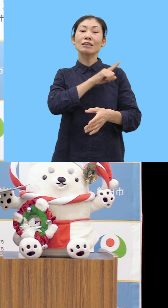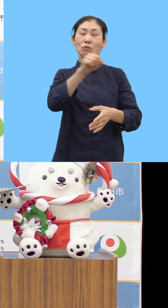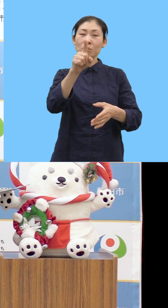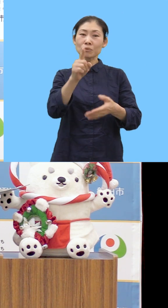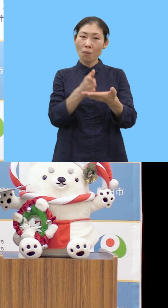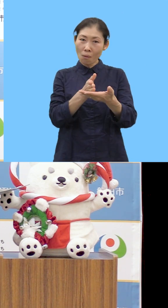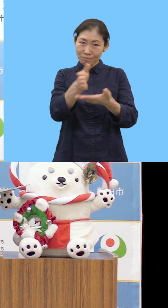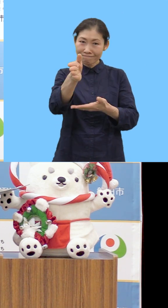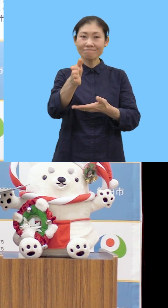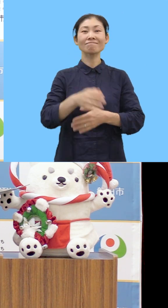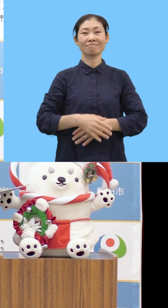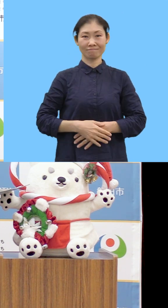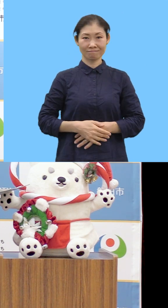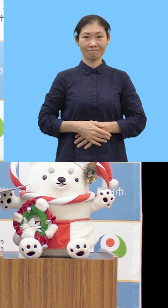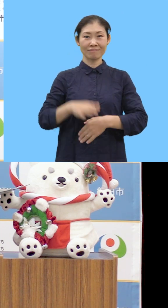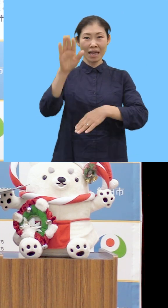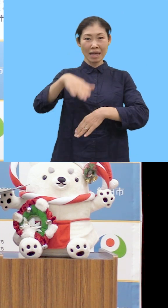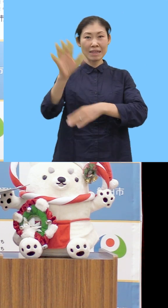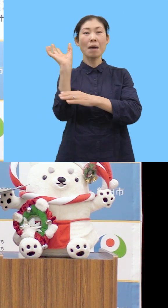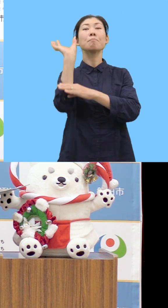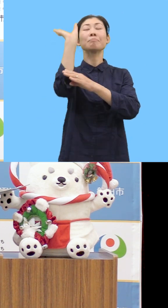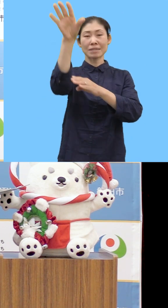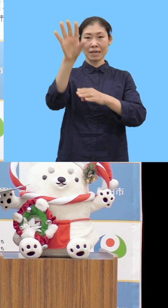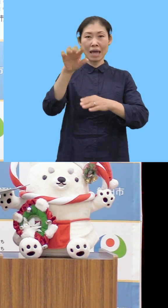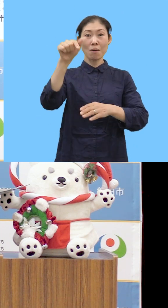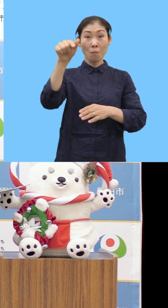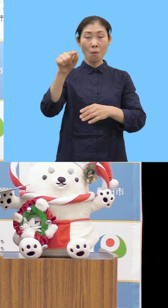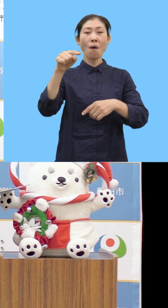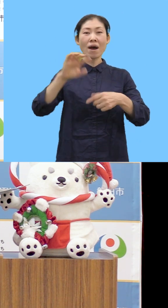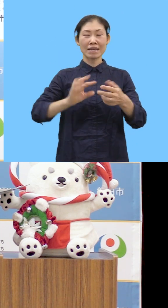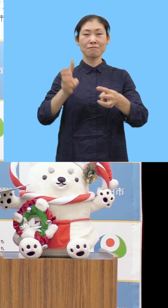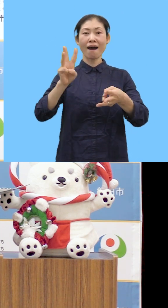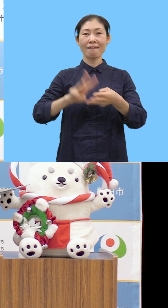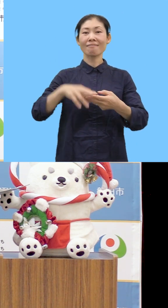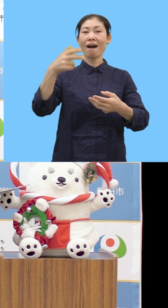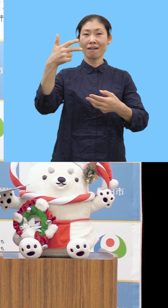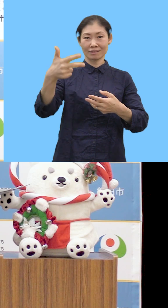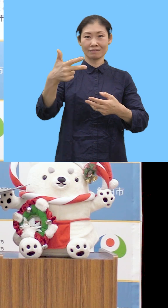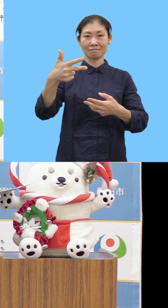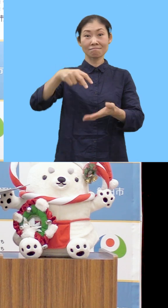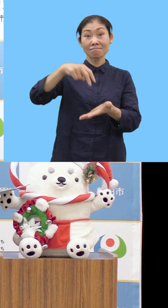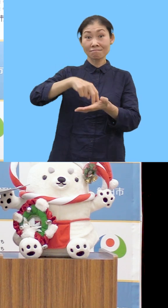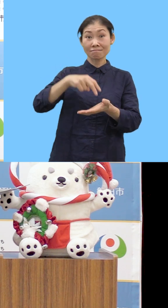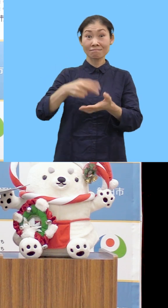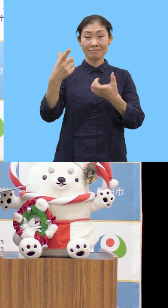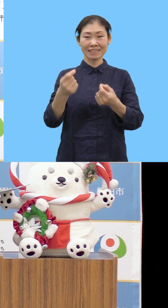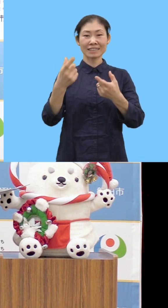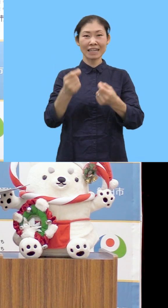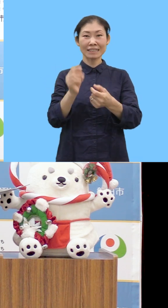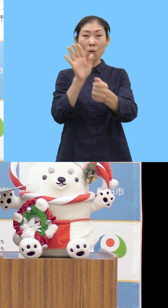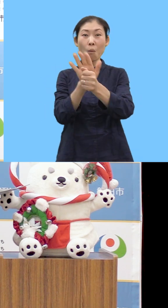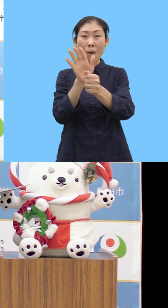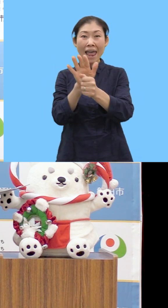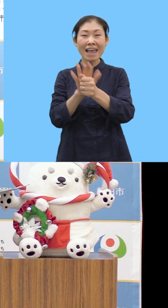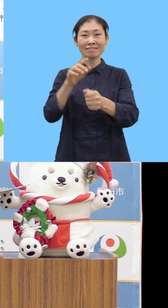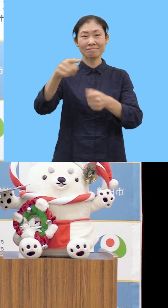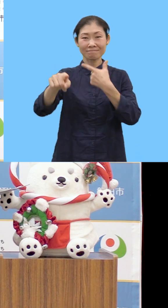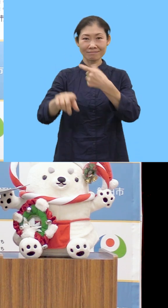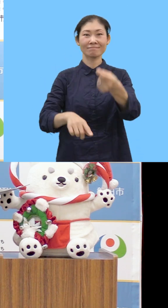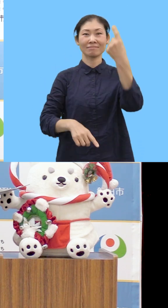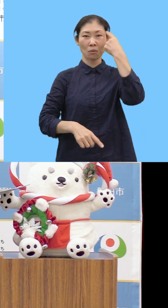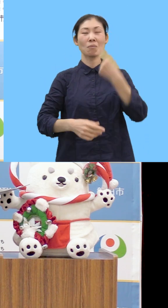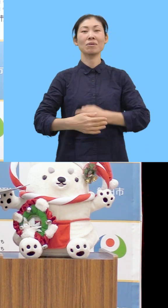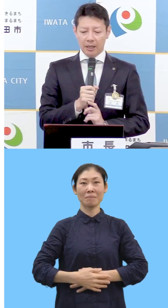バスケの方もしっかりと磐田市としても支えていくというか、応援をしていきたいなというふうに感じた次第でござい